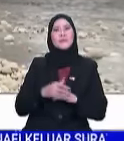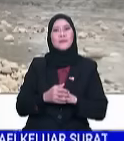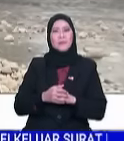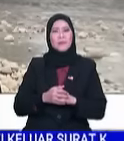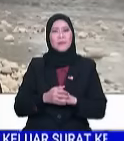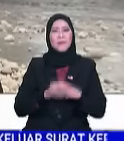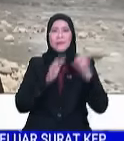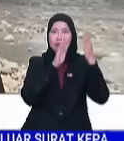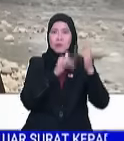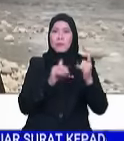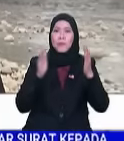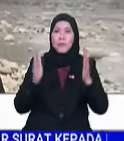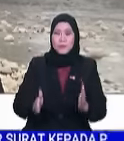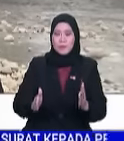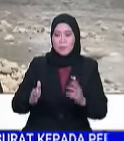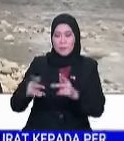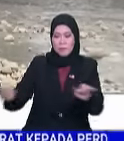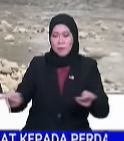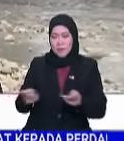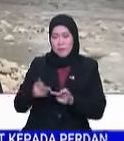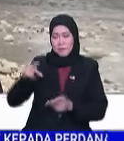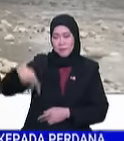agar orang ramai di kawasan yang telah